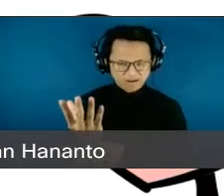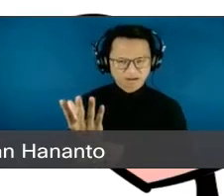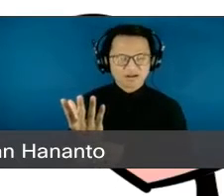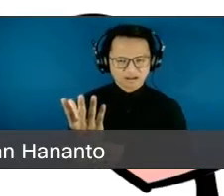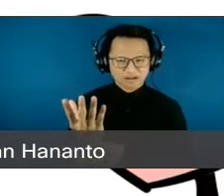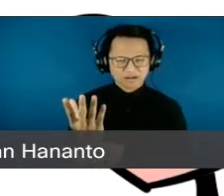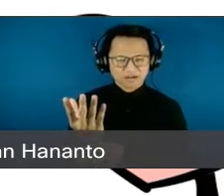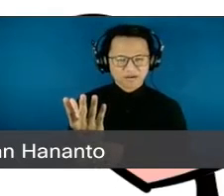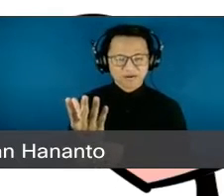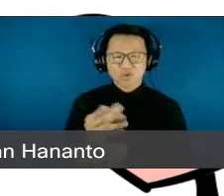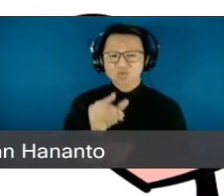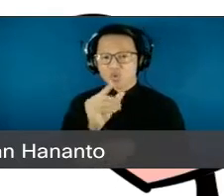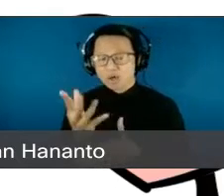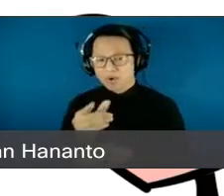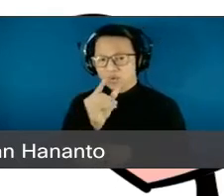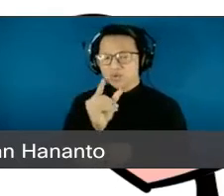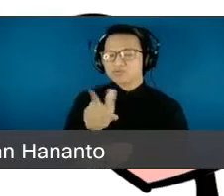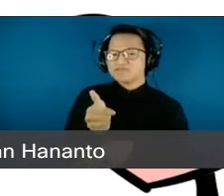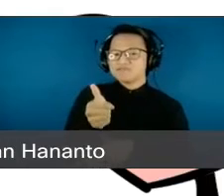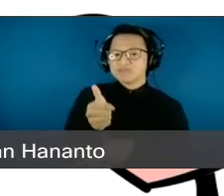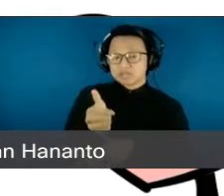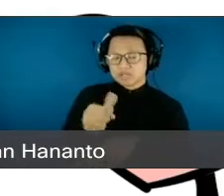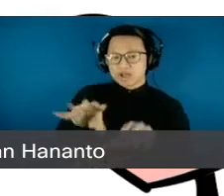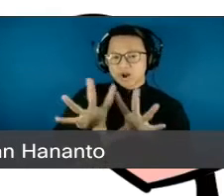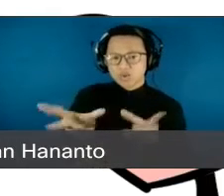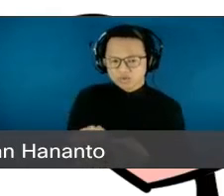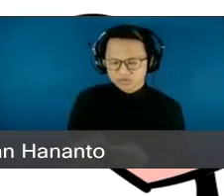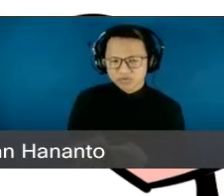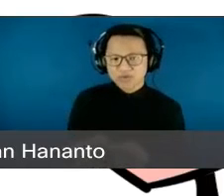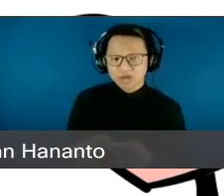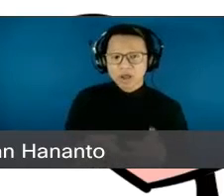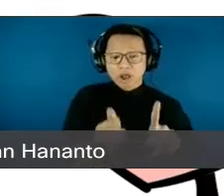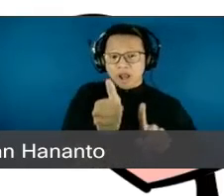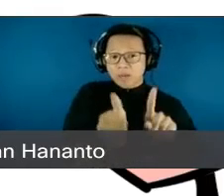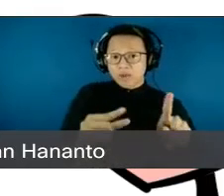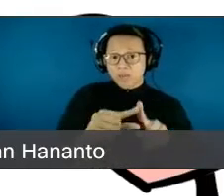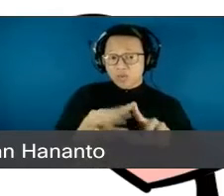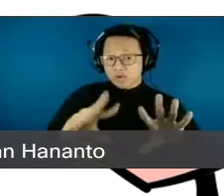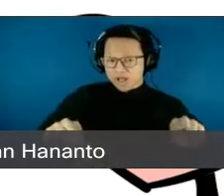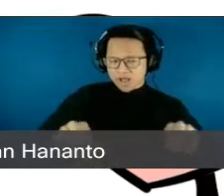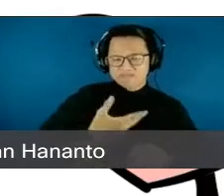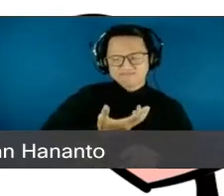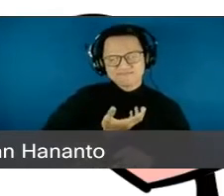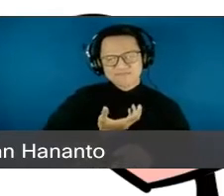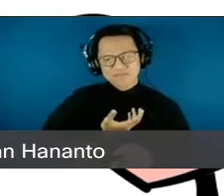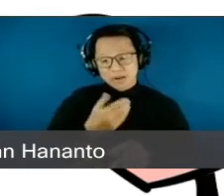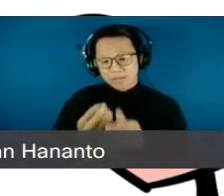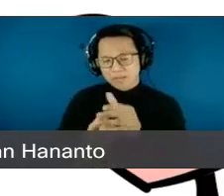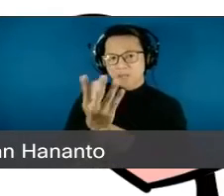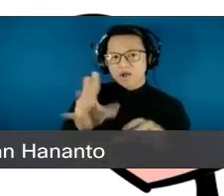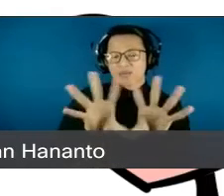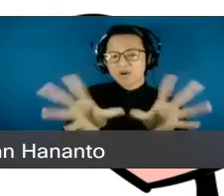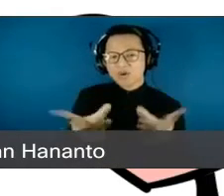yang bisa kita address untuk bisa menjadi lebih inklusif dari 16 supplier yang kita lakukan